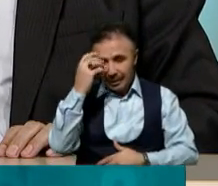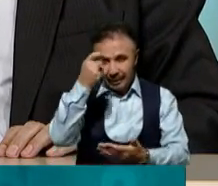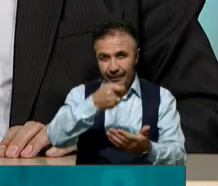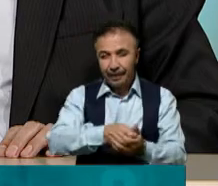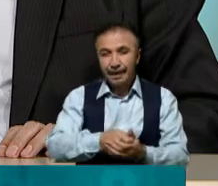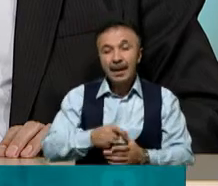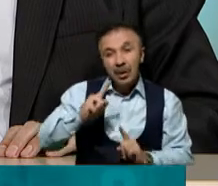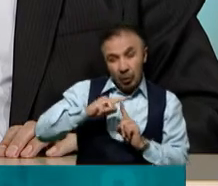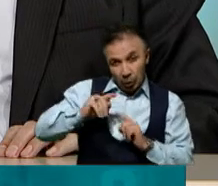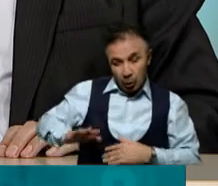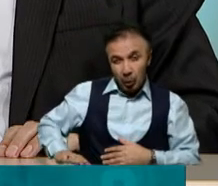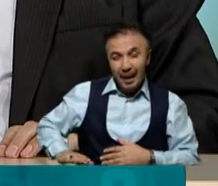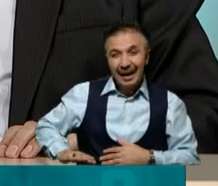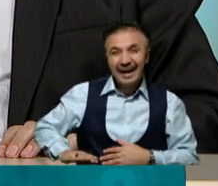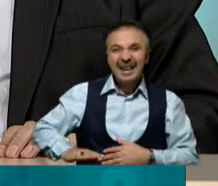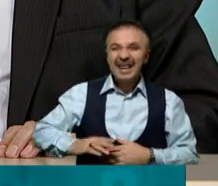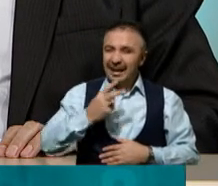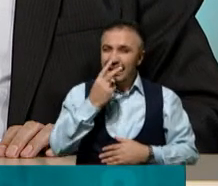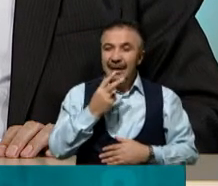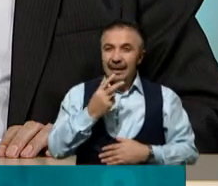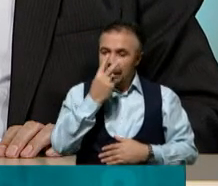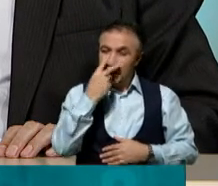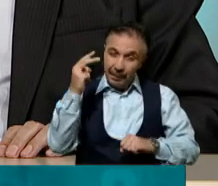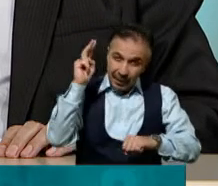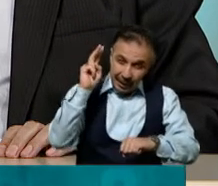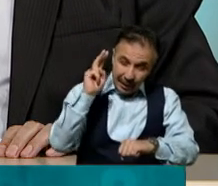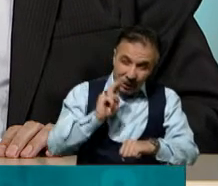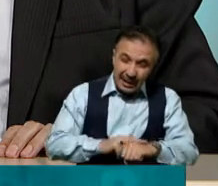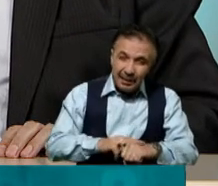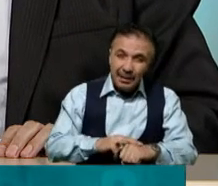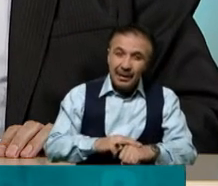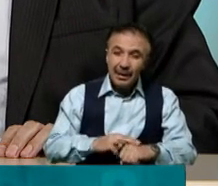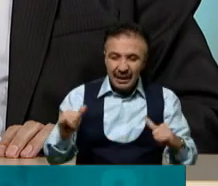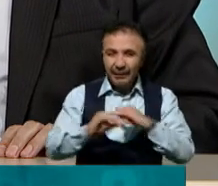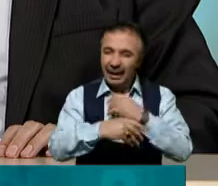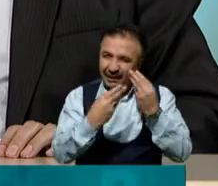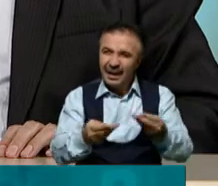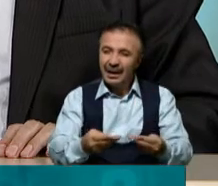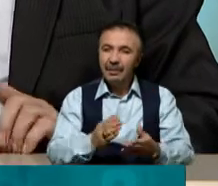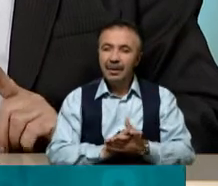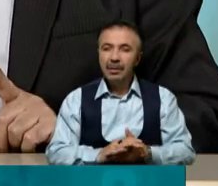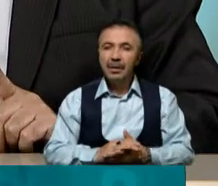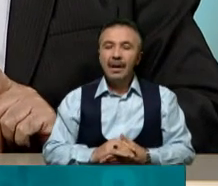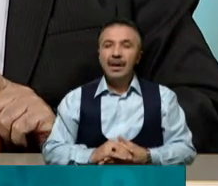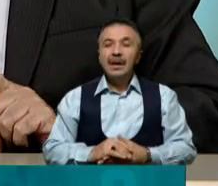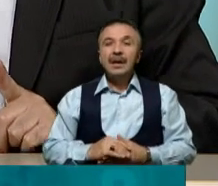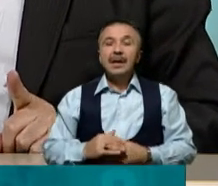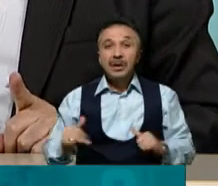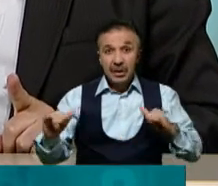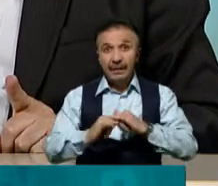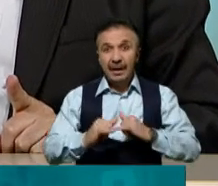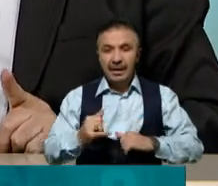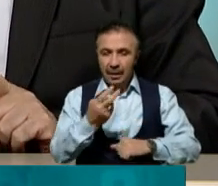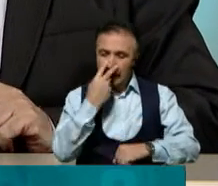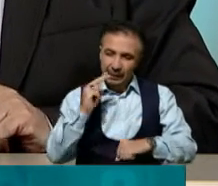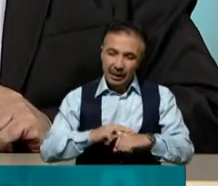kefareti verebilir miyim dedi izleyicimiz. Efendim kefaretler ancak fakirlerin hakkıdır. Torunuyla babaanne